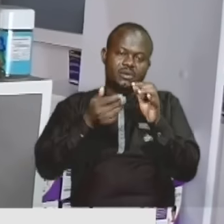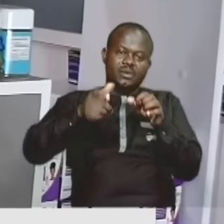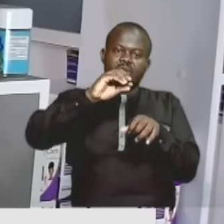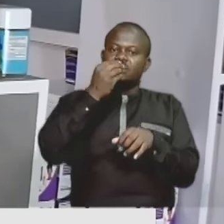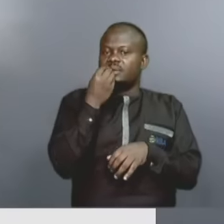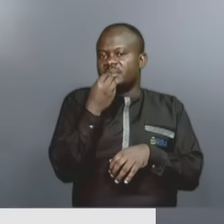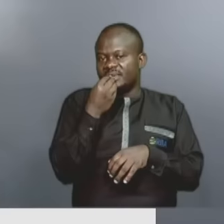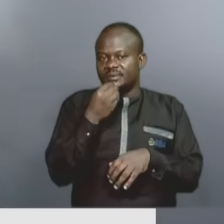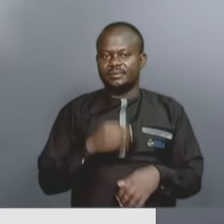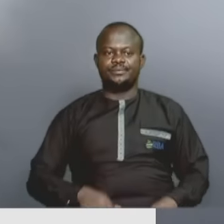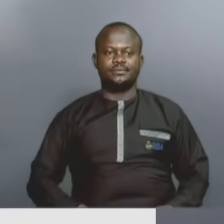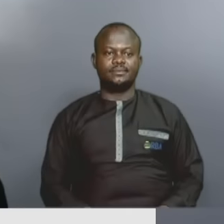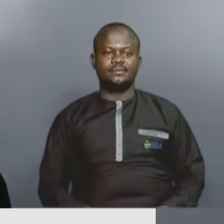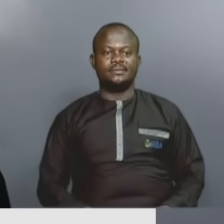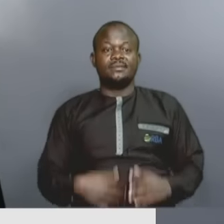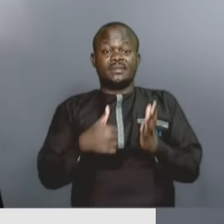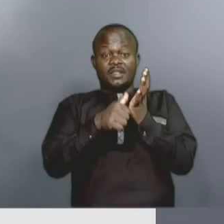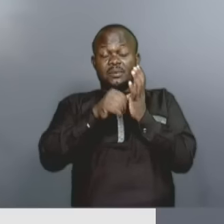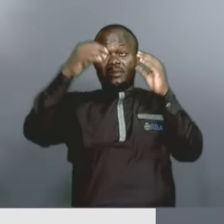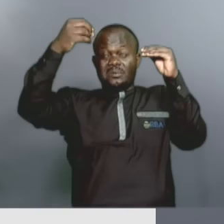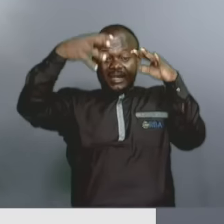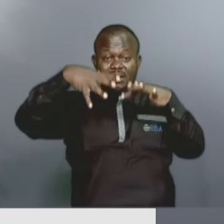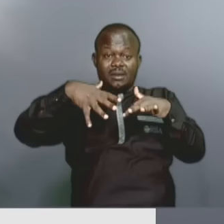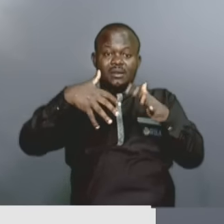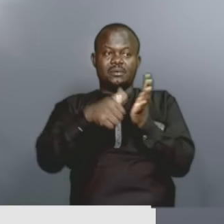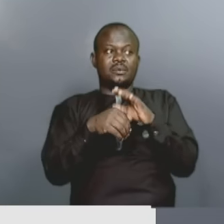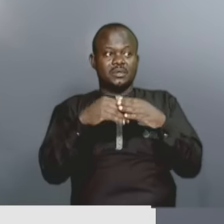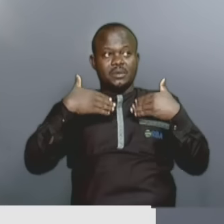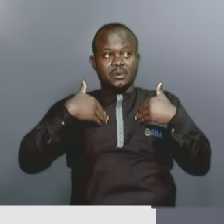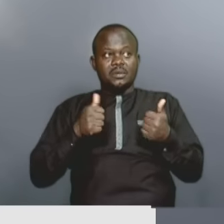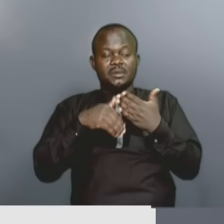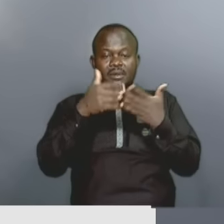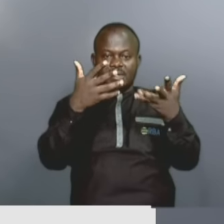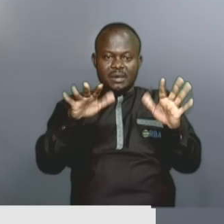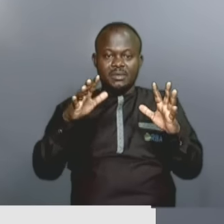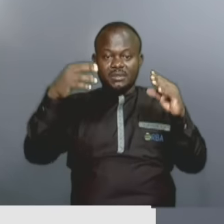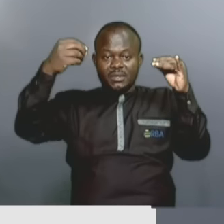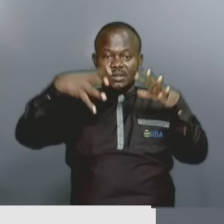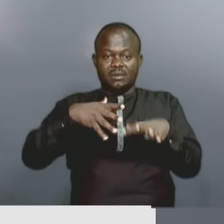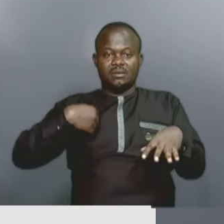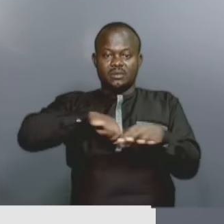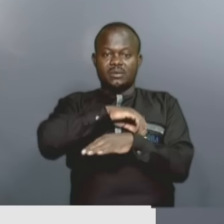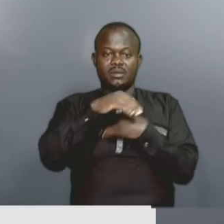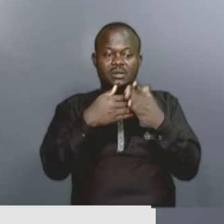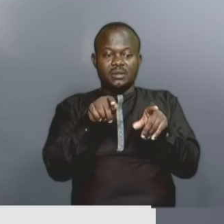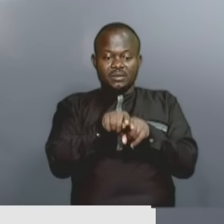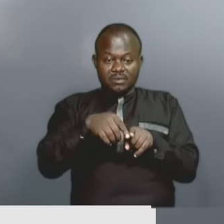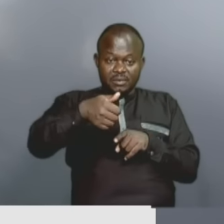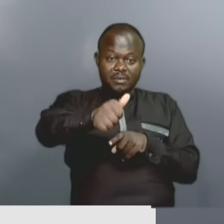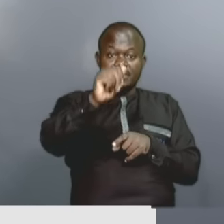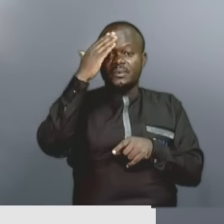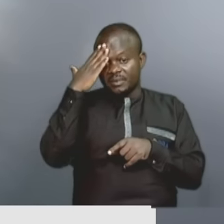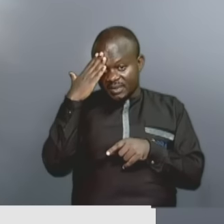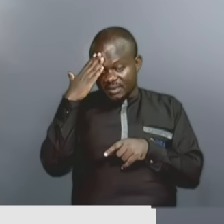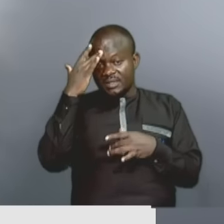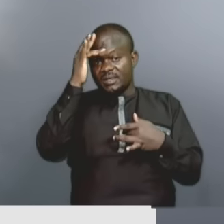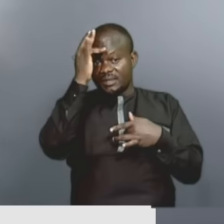mirire. Ibibazo byaragaragaye, ibibazo by'ubuzima byaragaragaye, nkuko mubibona nkuko mubizi, indwara